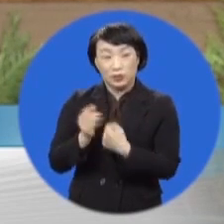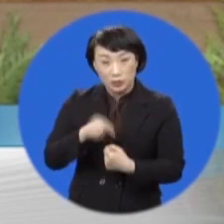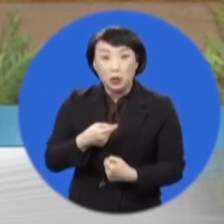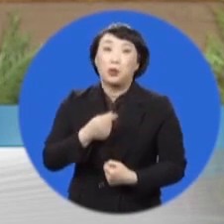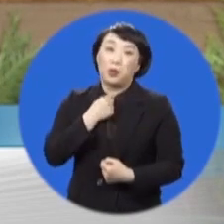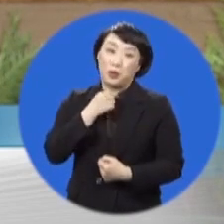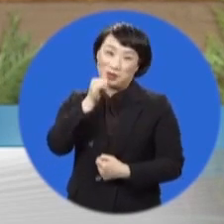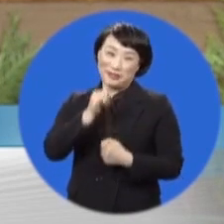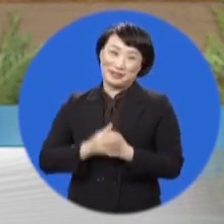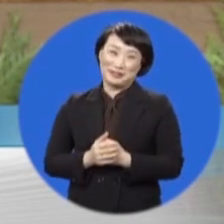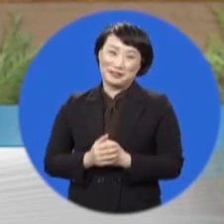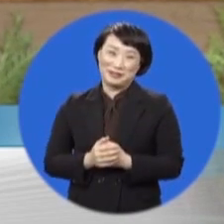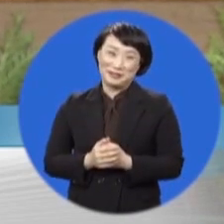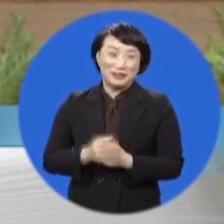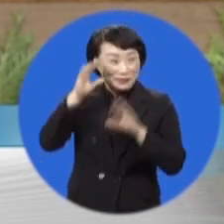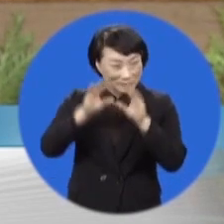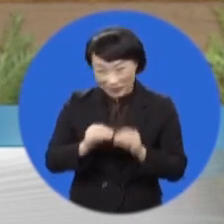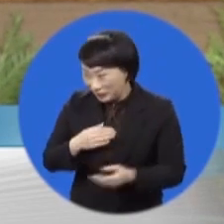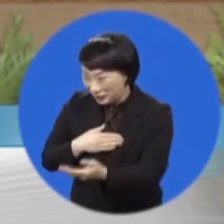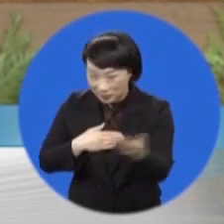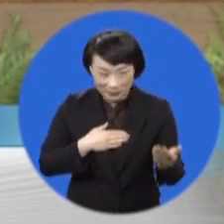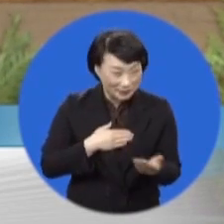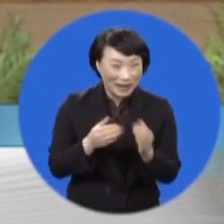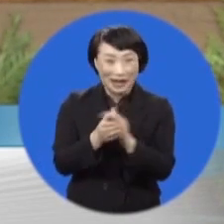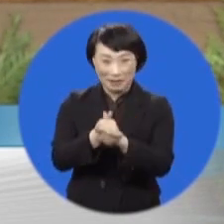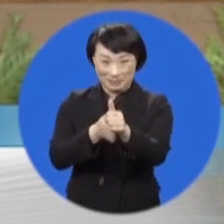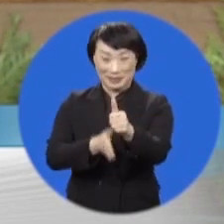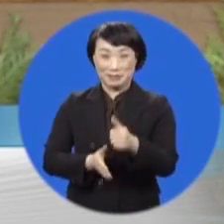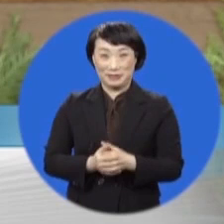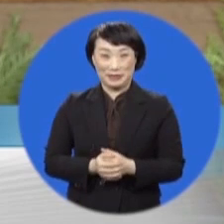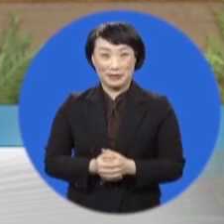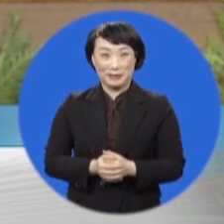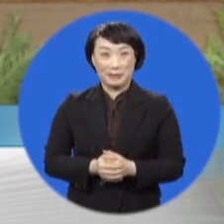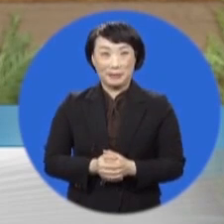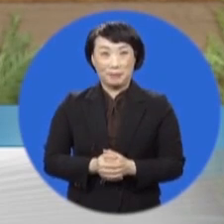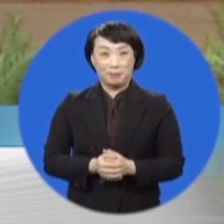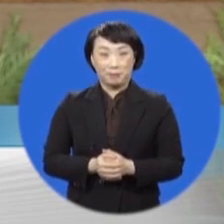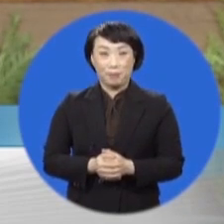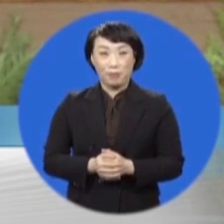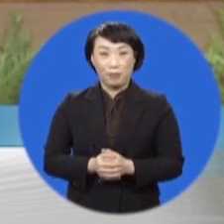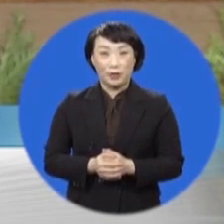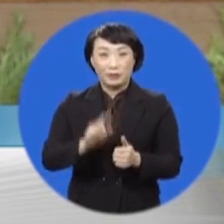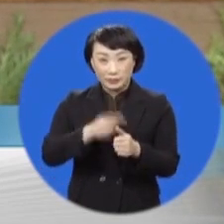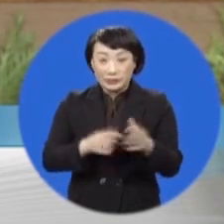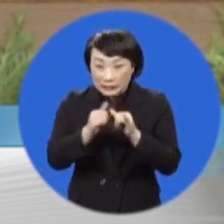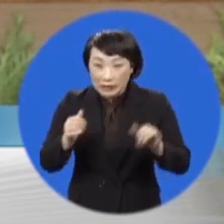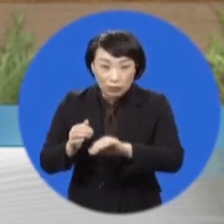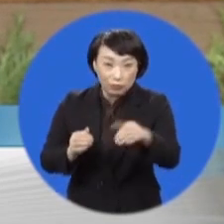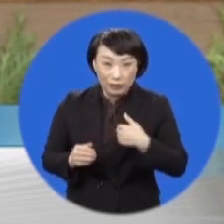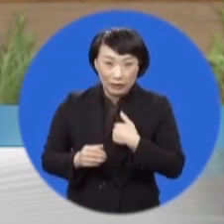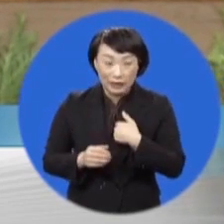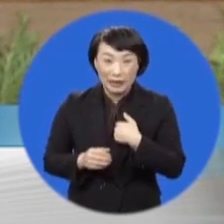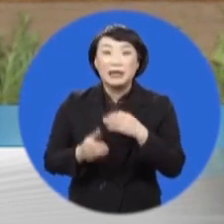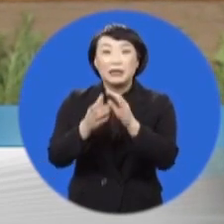하셨어요 으 동의하시면 아멘 아 아 아 아 아 예 그렇죠 인간에게는